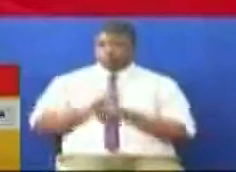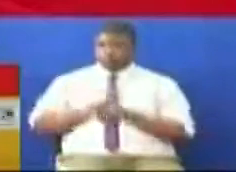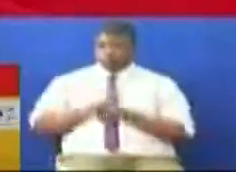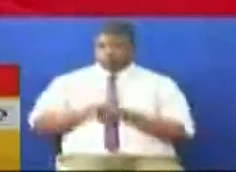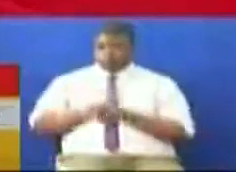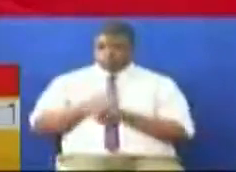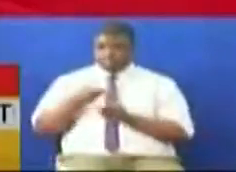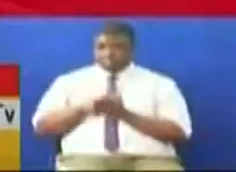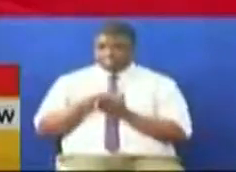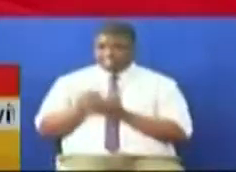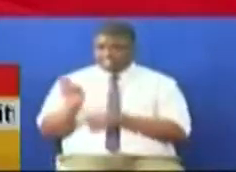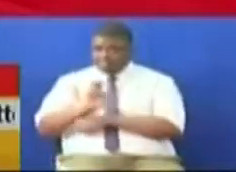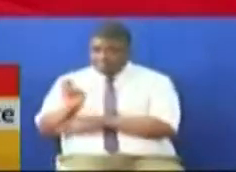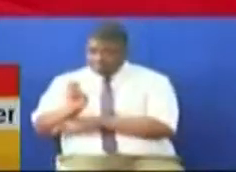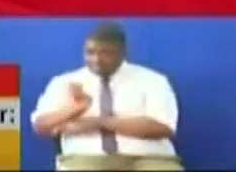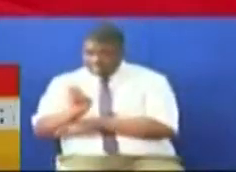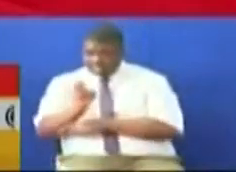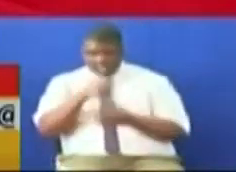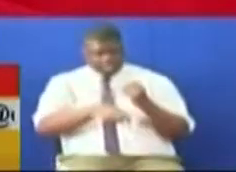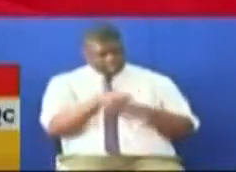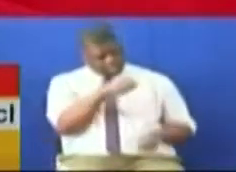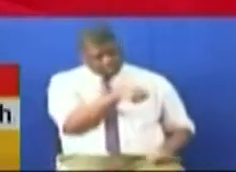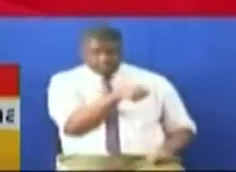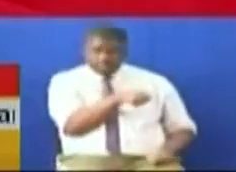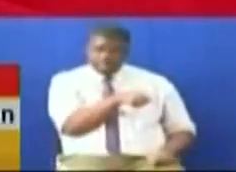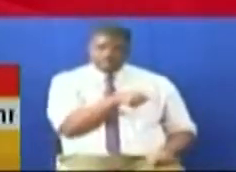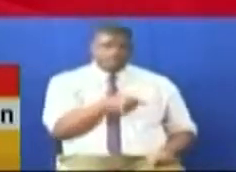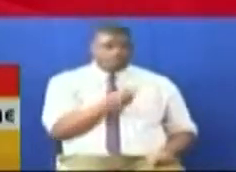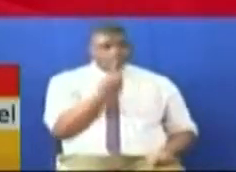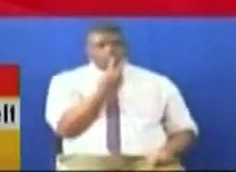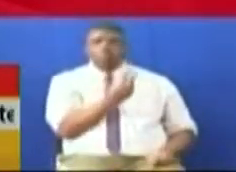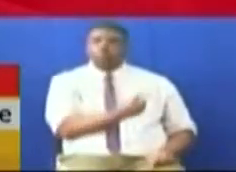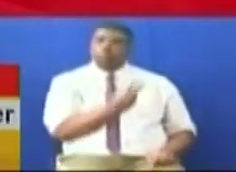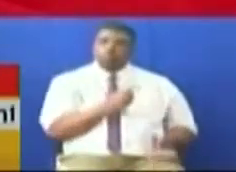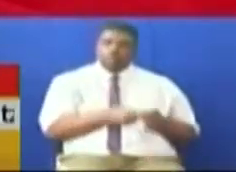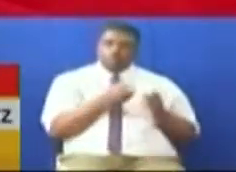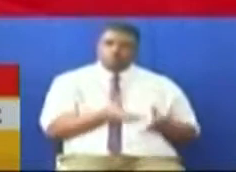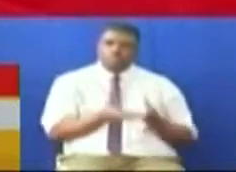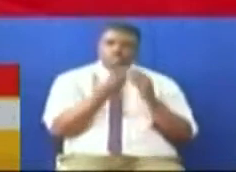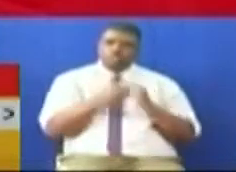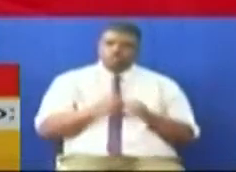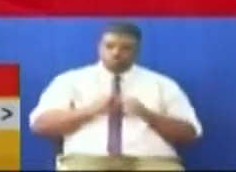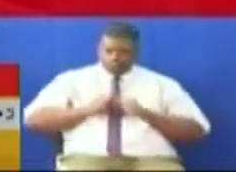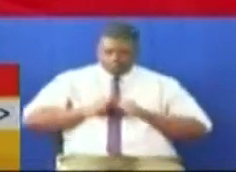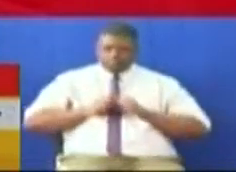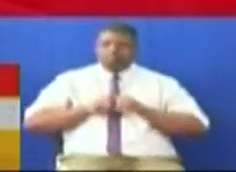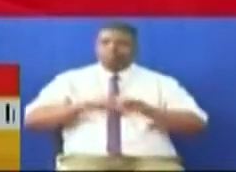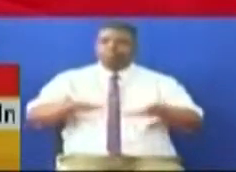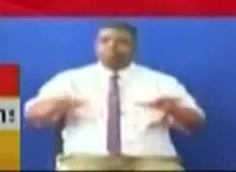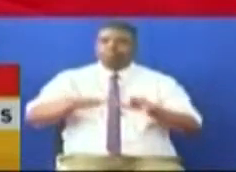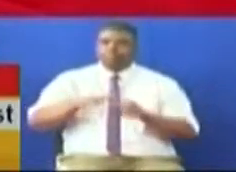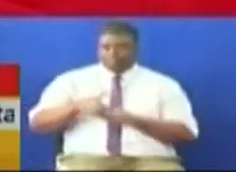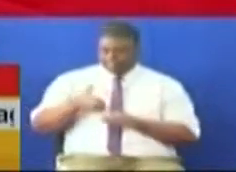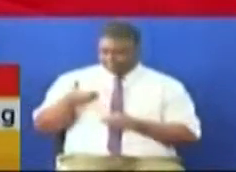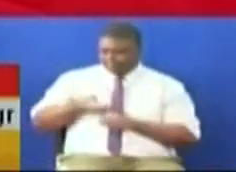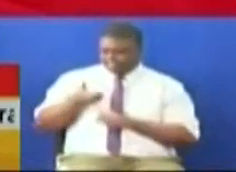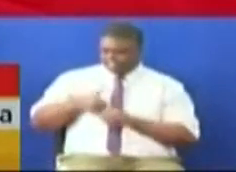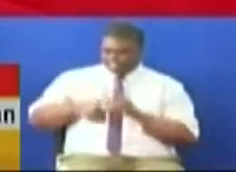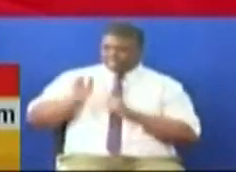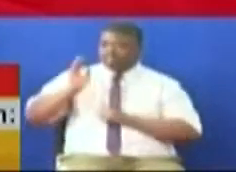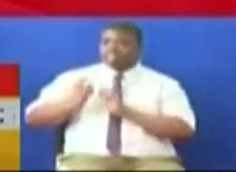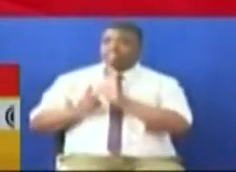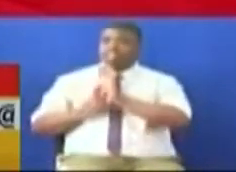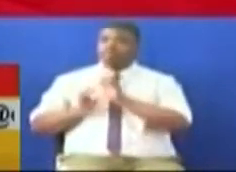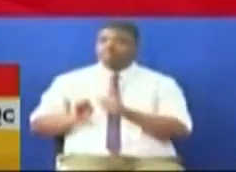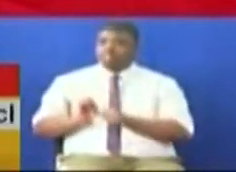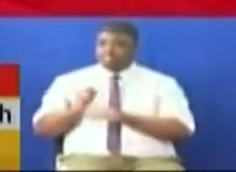kadiri alivyobainisha CAG, unaweza ukaona kumbe tulikuwa na uwezo wa kusambaza umeme hata kwa vijiji zaidi ya 70 kwa awamu